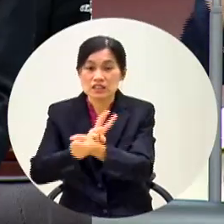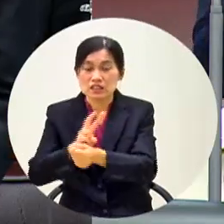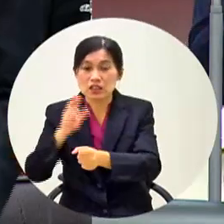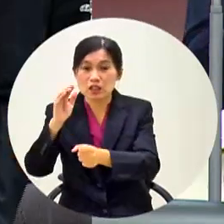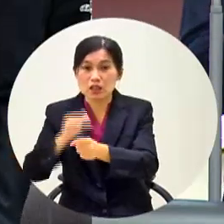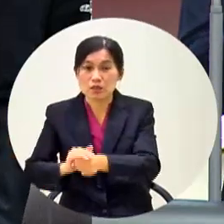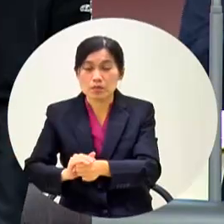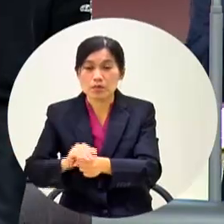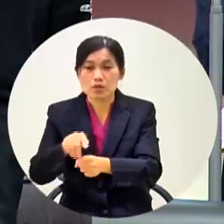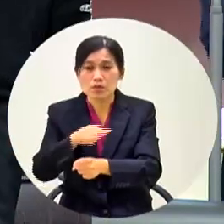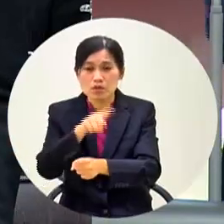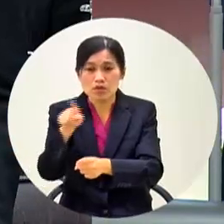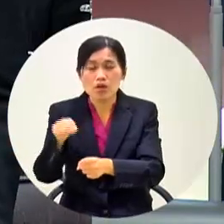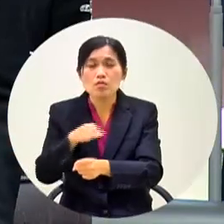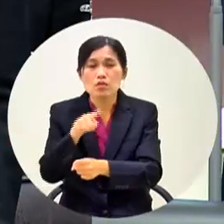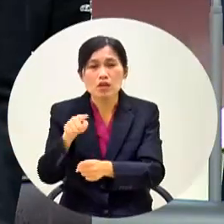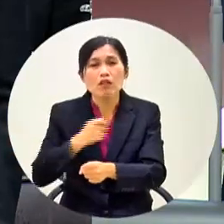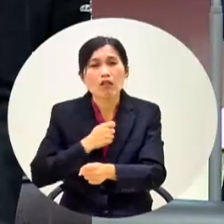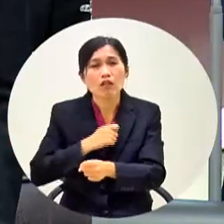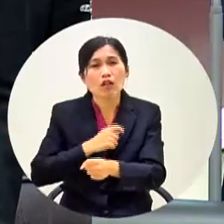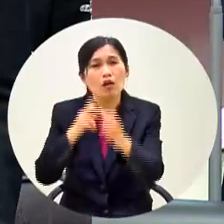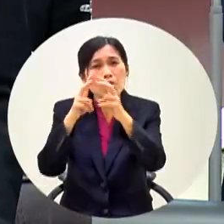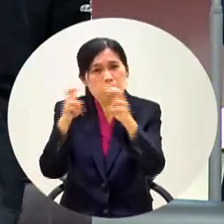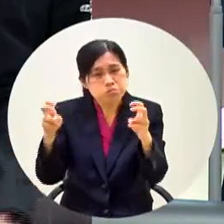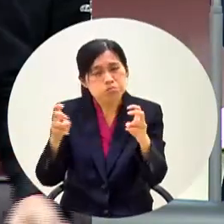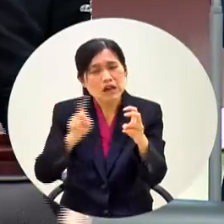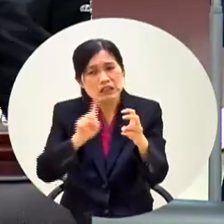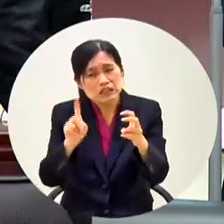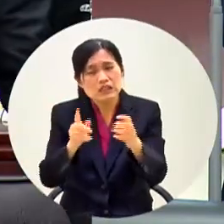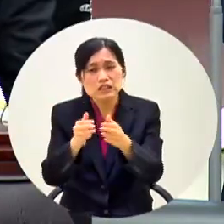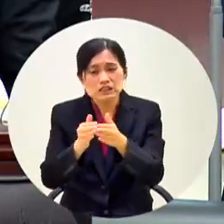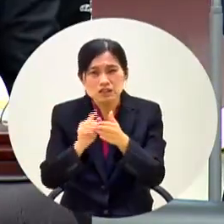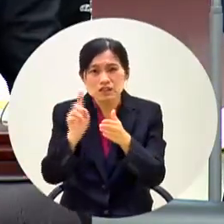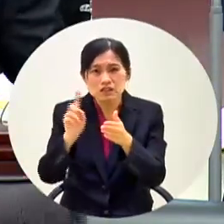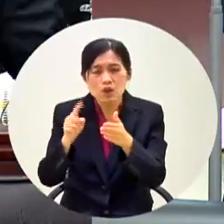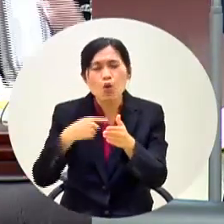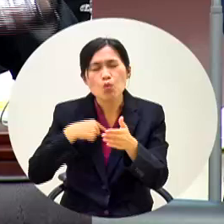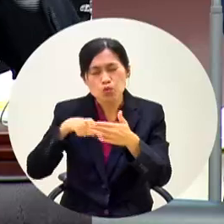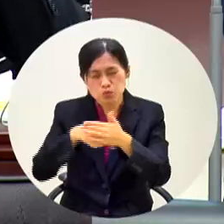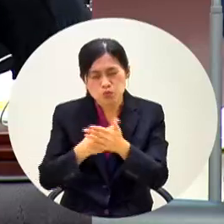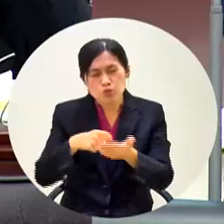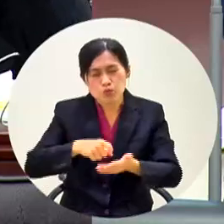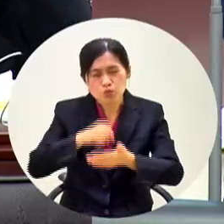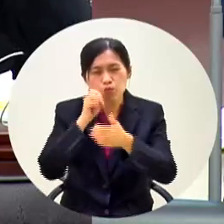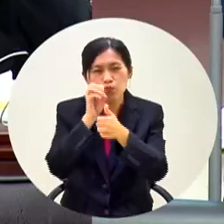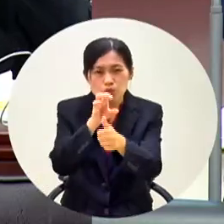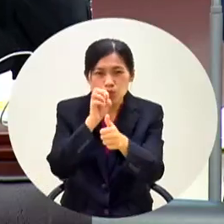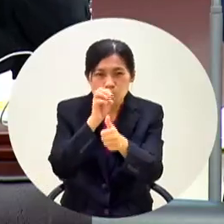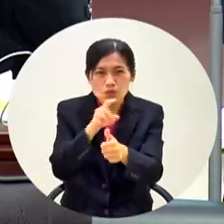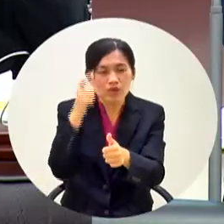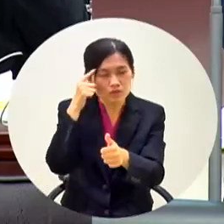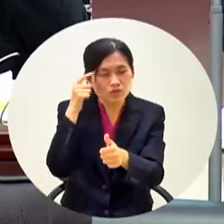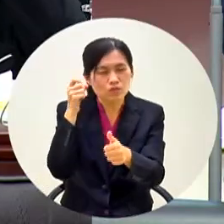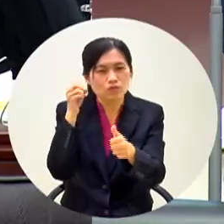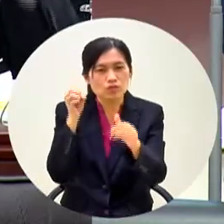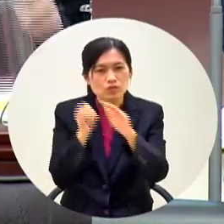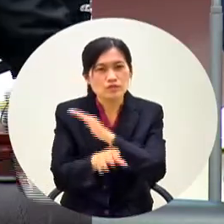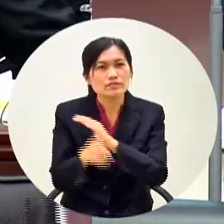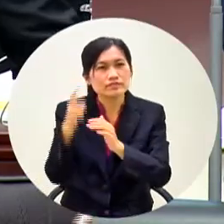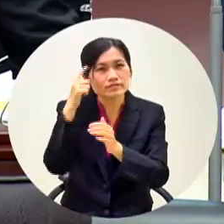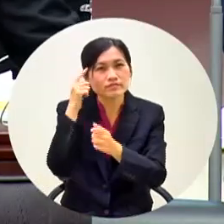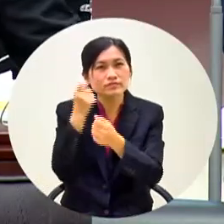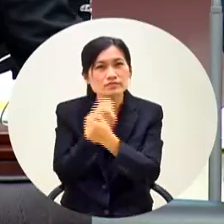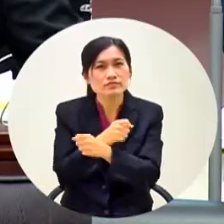事的居民，大概都清楚他们所想要的是什么了哈。所以我也提出来让你参考一下，也希望能够这样做哈。那